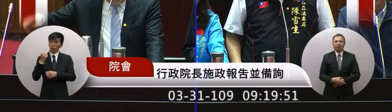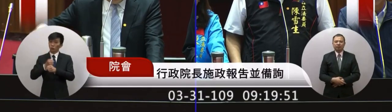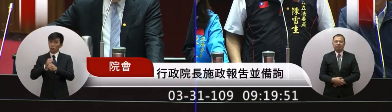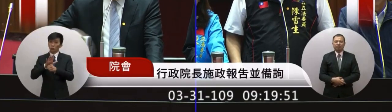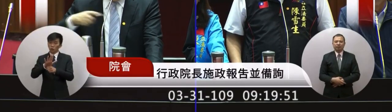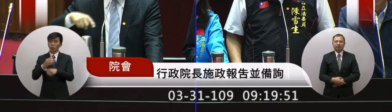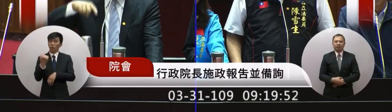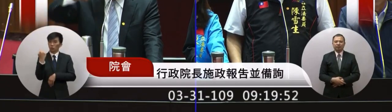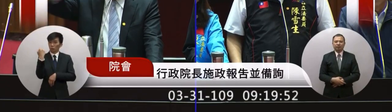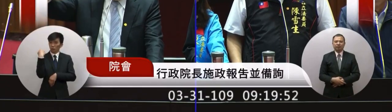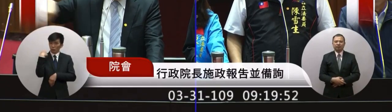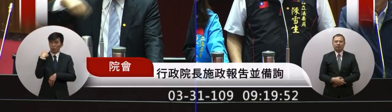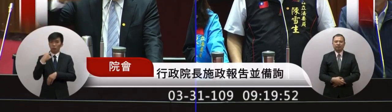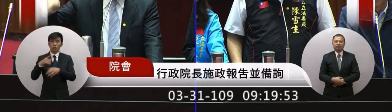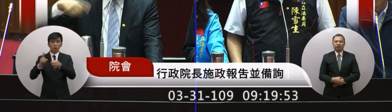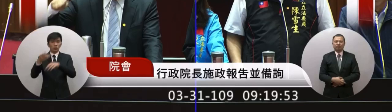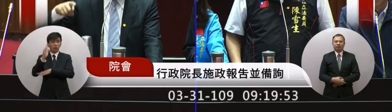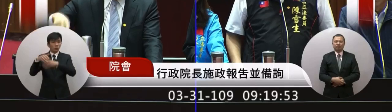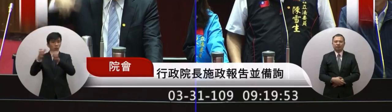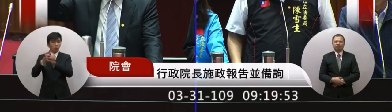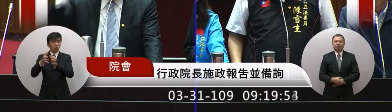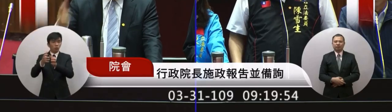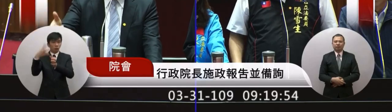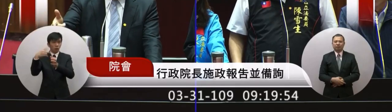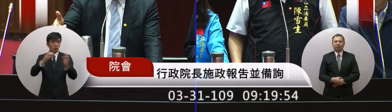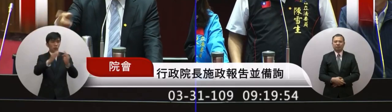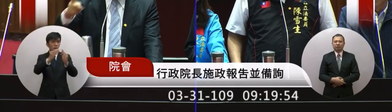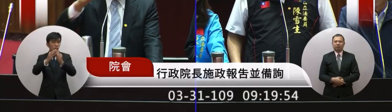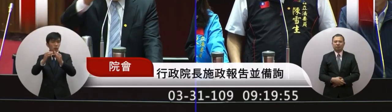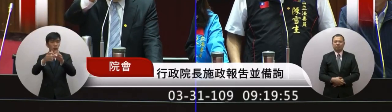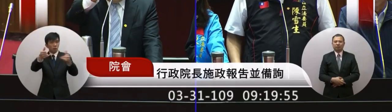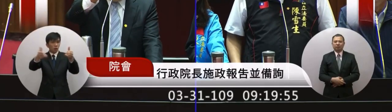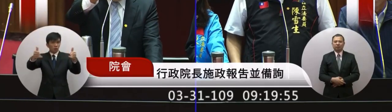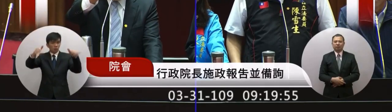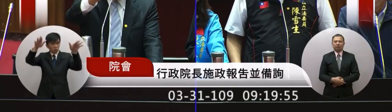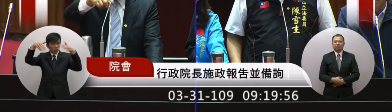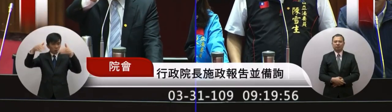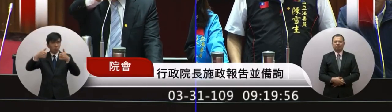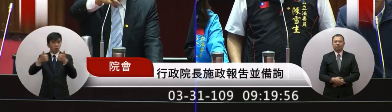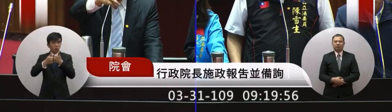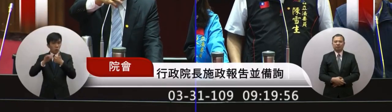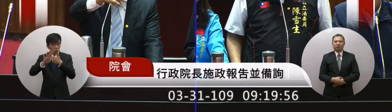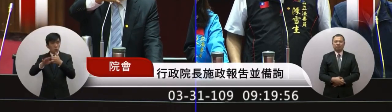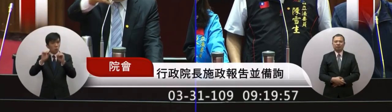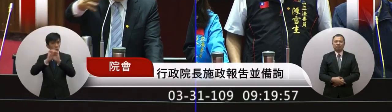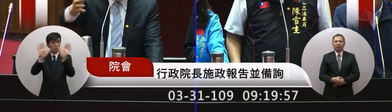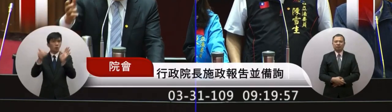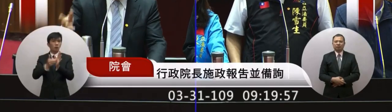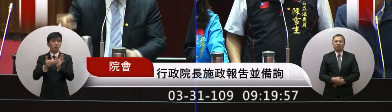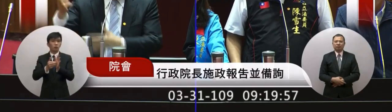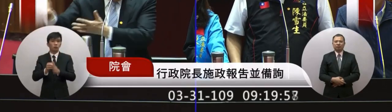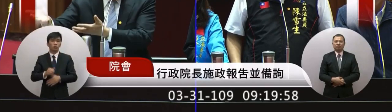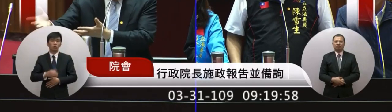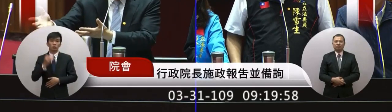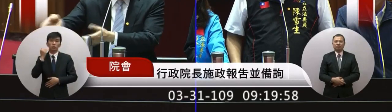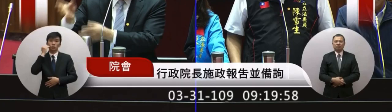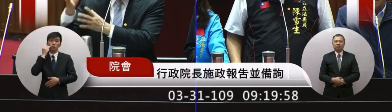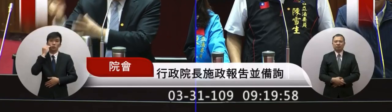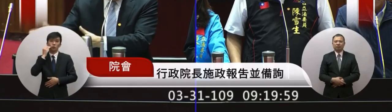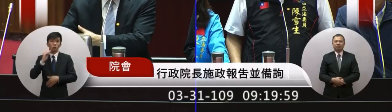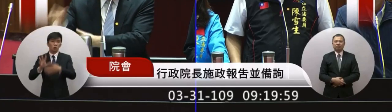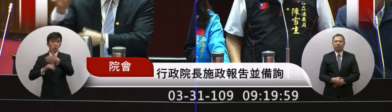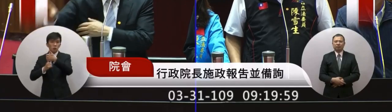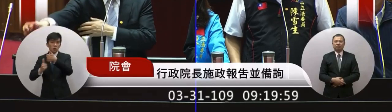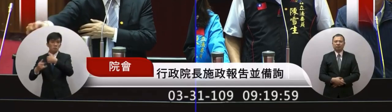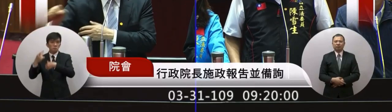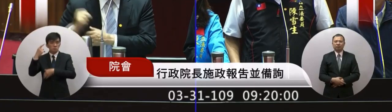才刚刚召集行库董事长，又再交代一次。委员，如果你们觉得你那里有